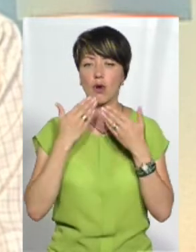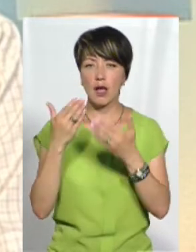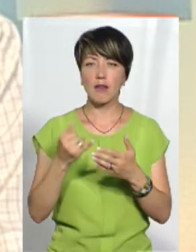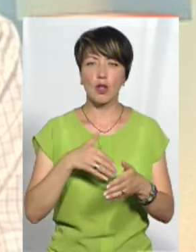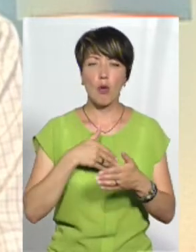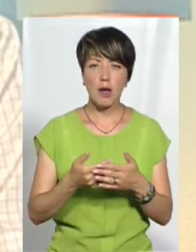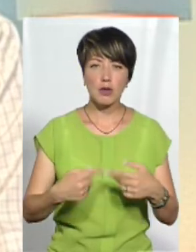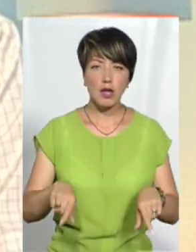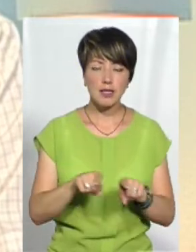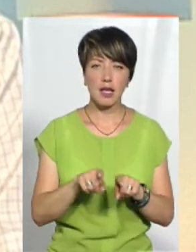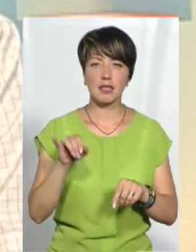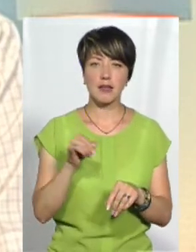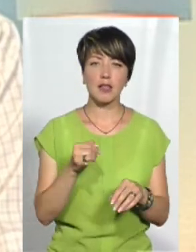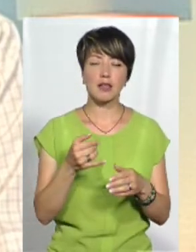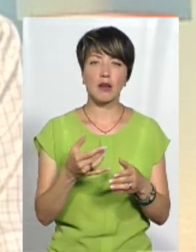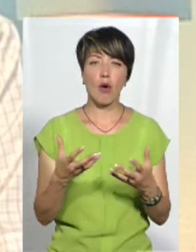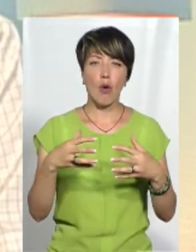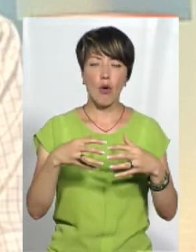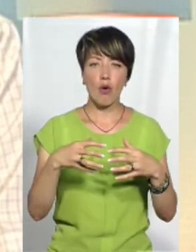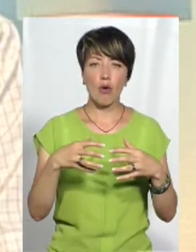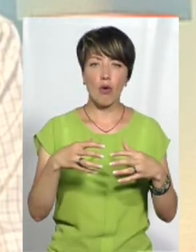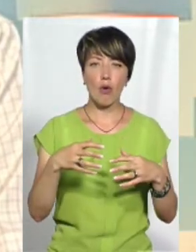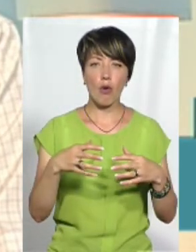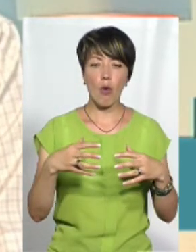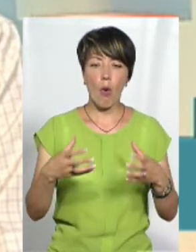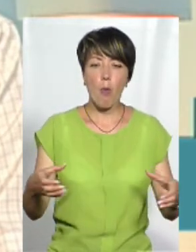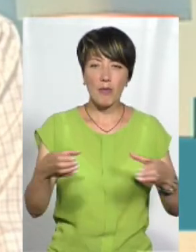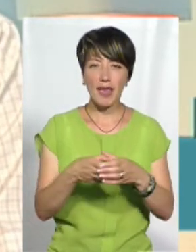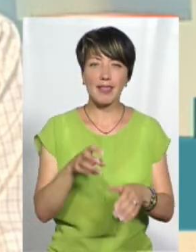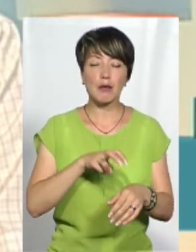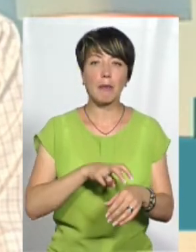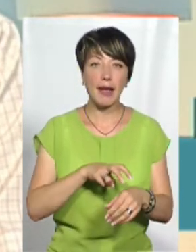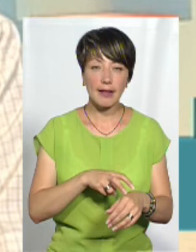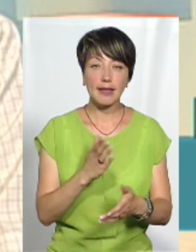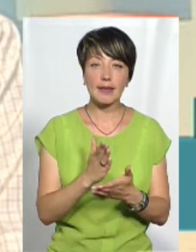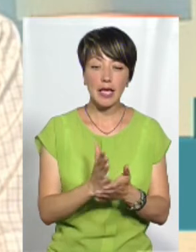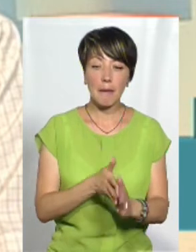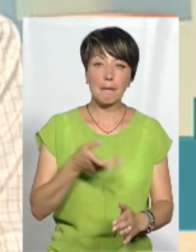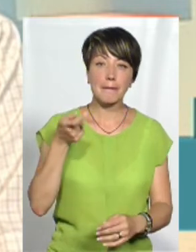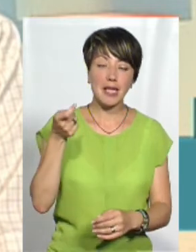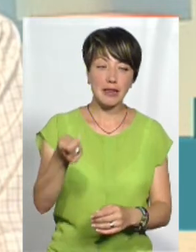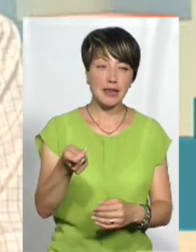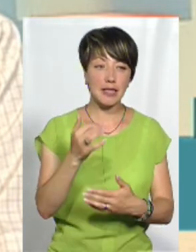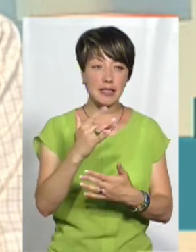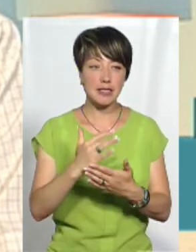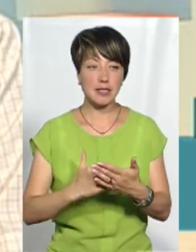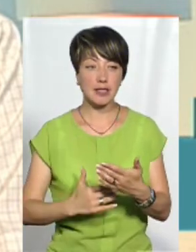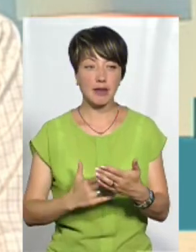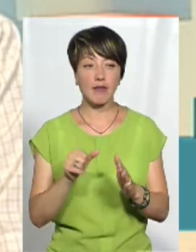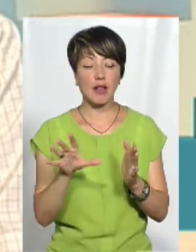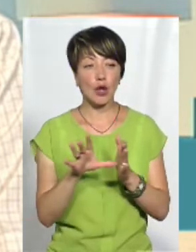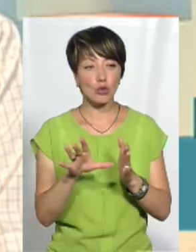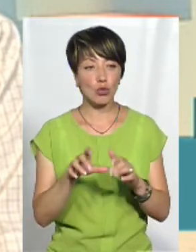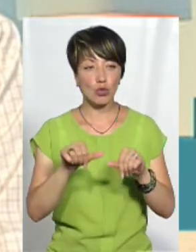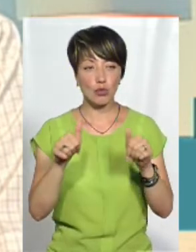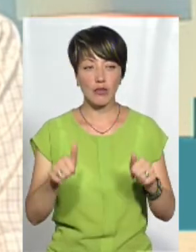від громадських організацій, і від об'єднань медиків. Є петиції десь в